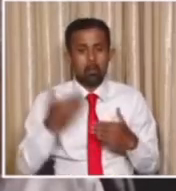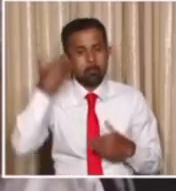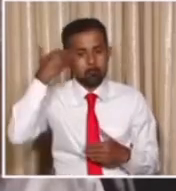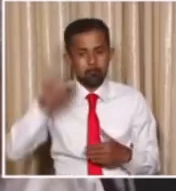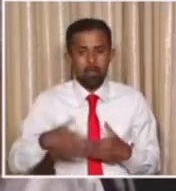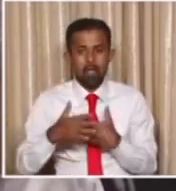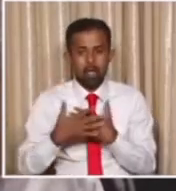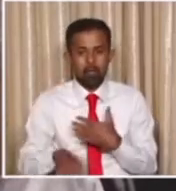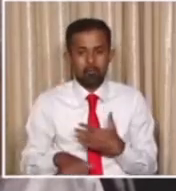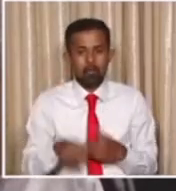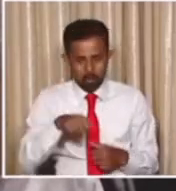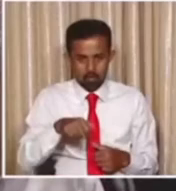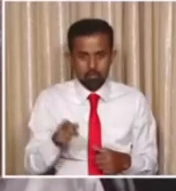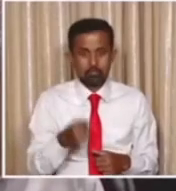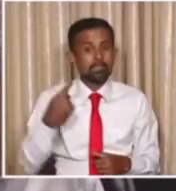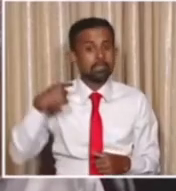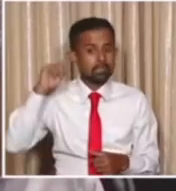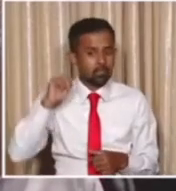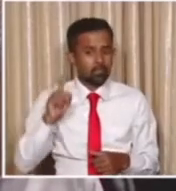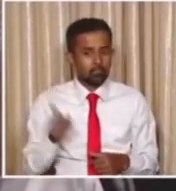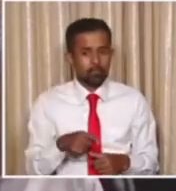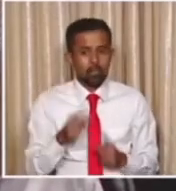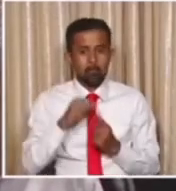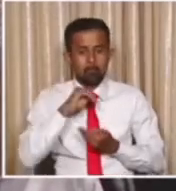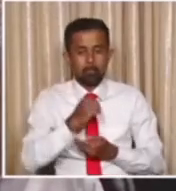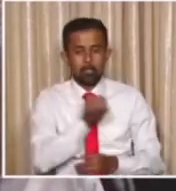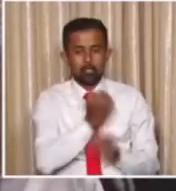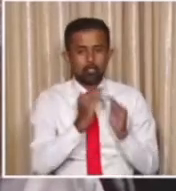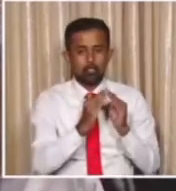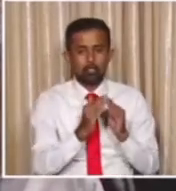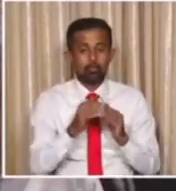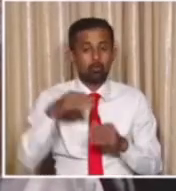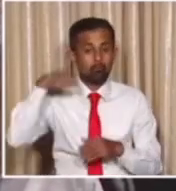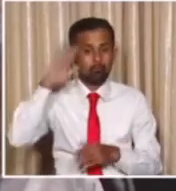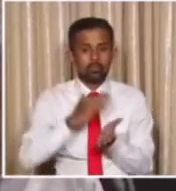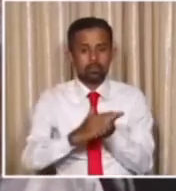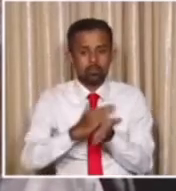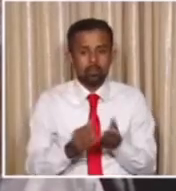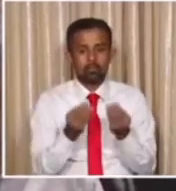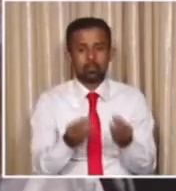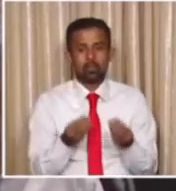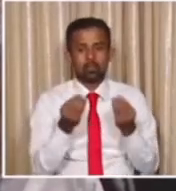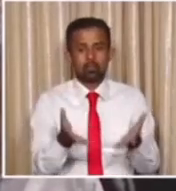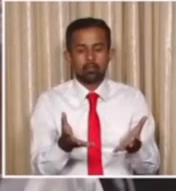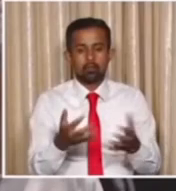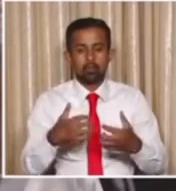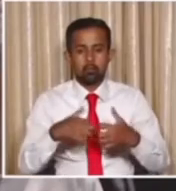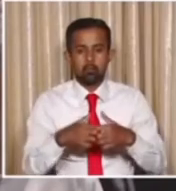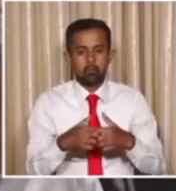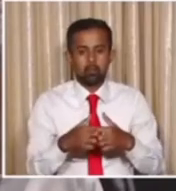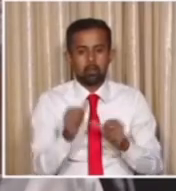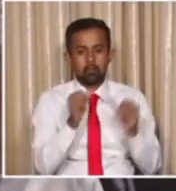වෙලා තියෙනවා මේ අද දවසෙත් ඊයේ දවසෙත් එතකොට මේ පෞද්ගලික අංශයේ රෝහල් අද වෙනද තියෙන ඒ සේවාව ලබා දීමේදී ඔවුන් මේ අර්බුදය තුළ